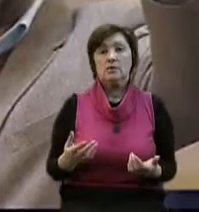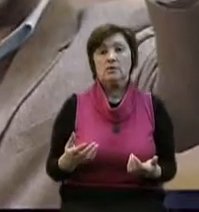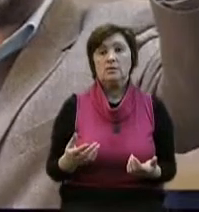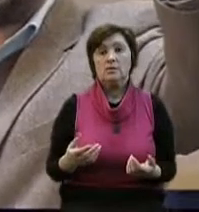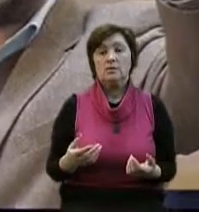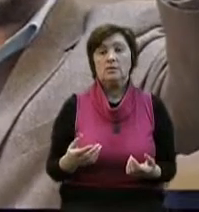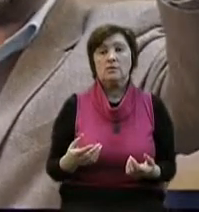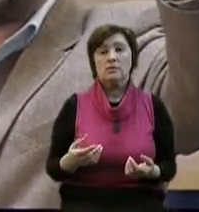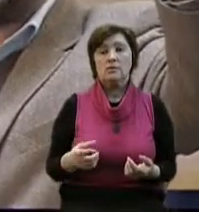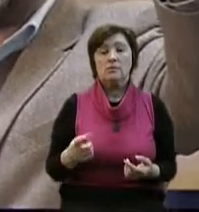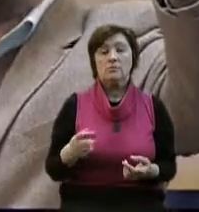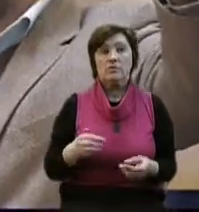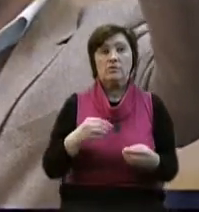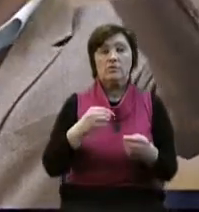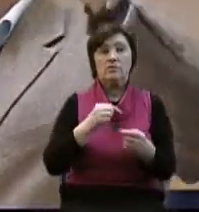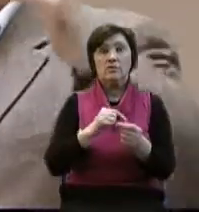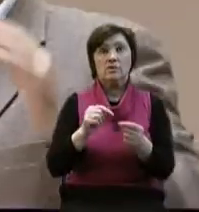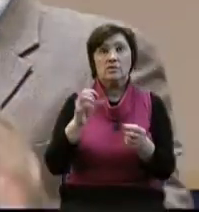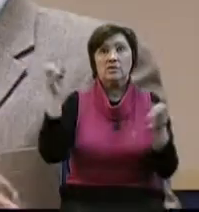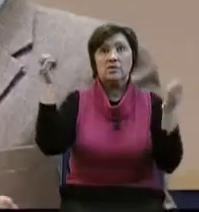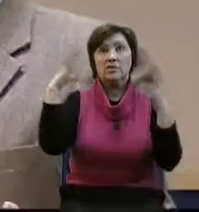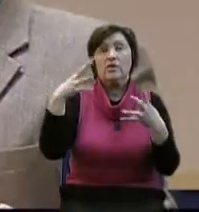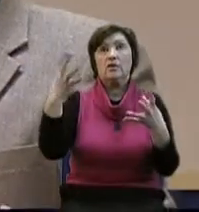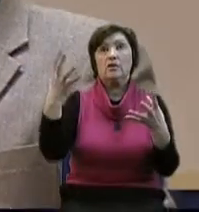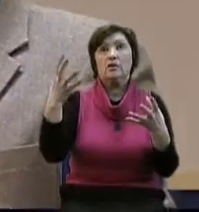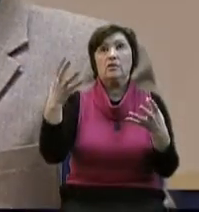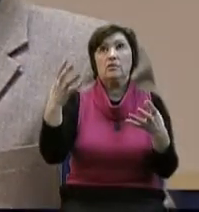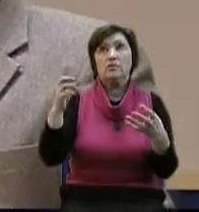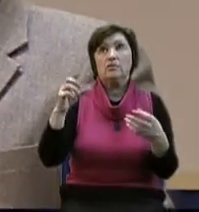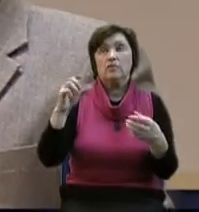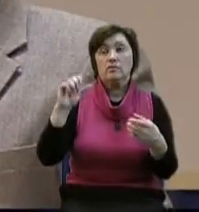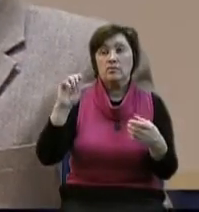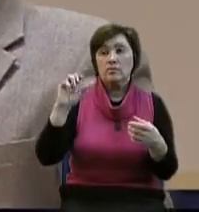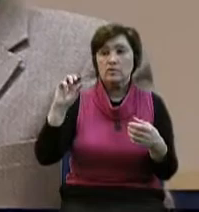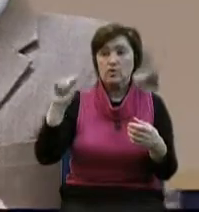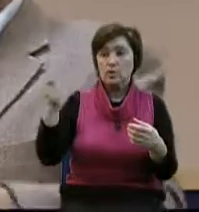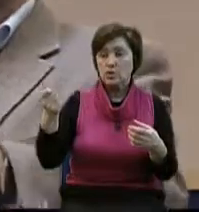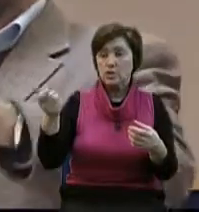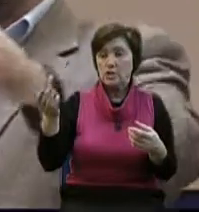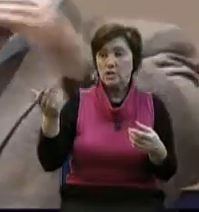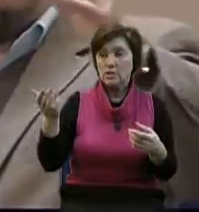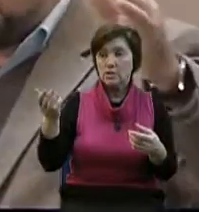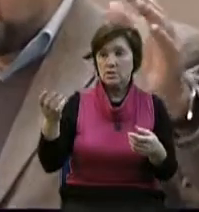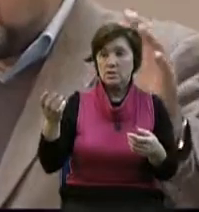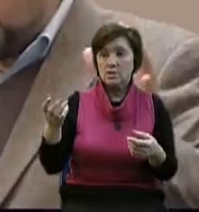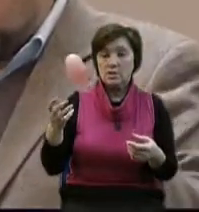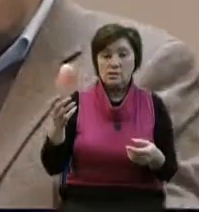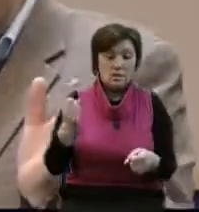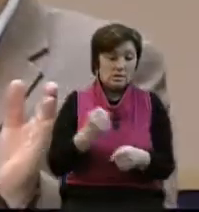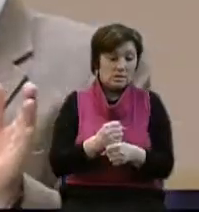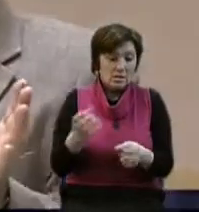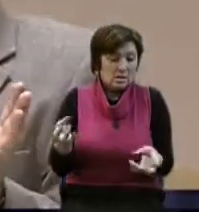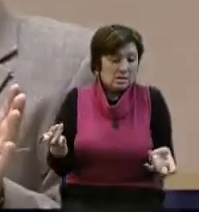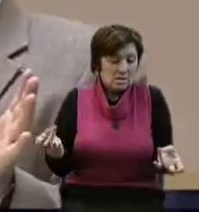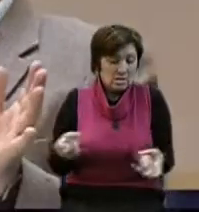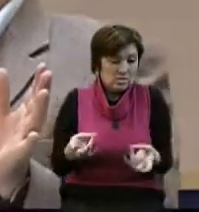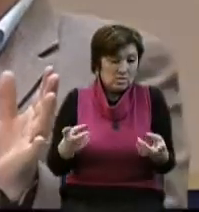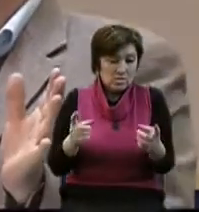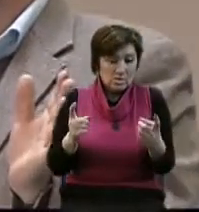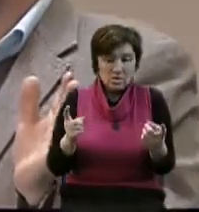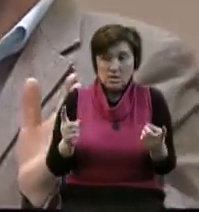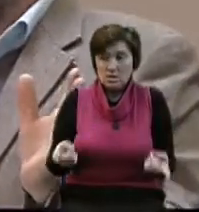зажигать свет или выключать свет, делать какие-то естественные вещи, которые